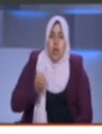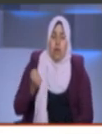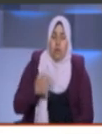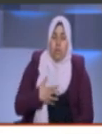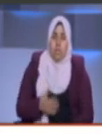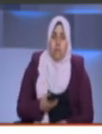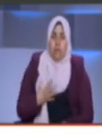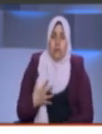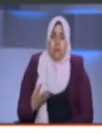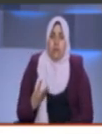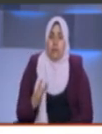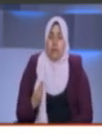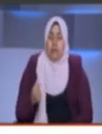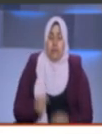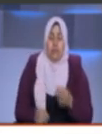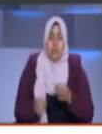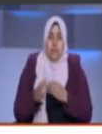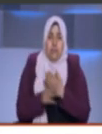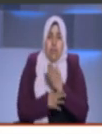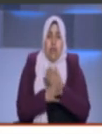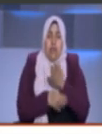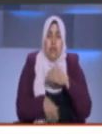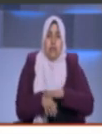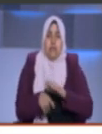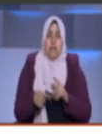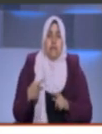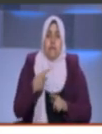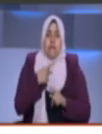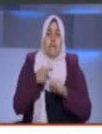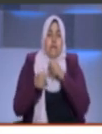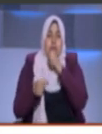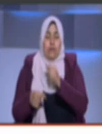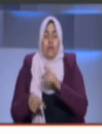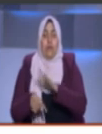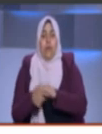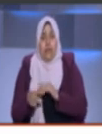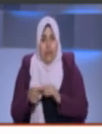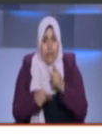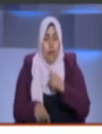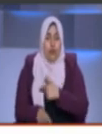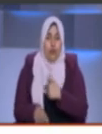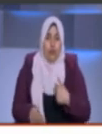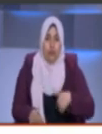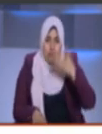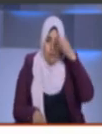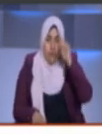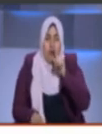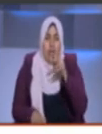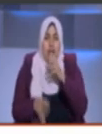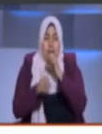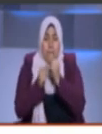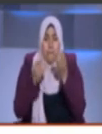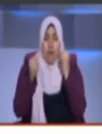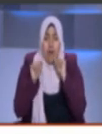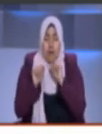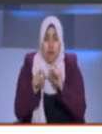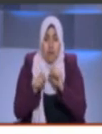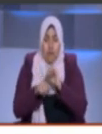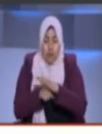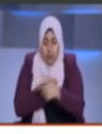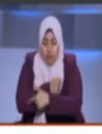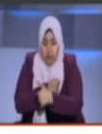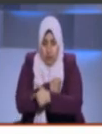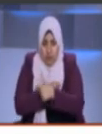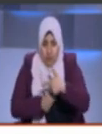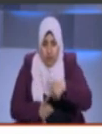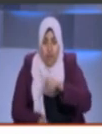الخارجية، إلا أنه غالبا ما يتهم فرنسا ويتهم ماكرون. وأعتقد أن الأسابيع القادمة ستشهد وستجيب